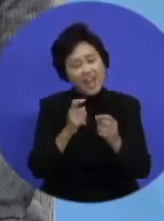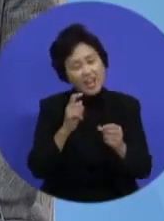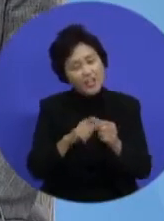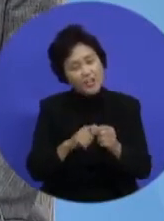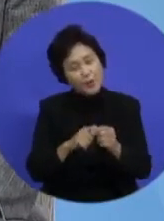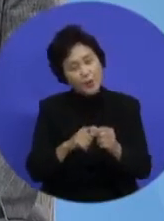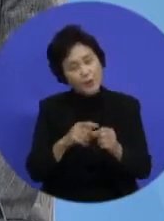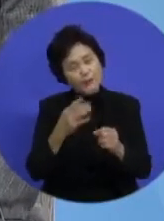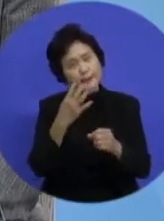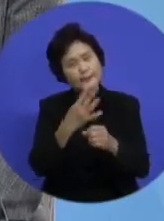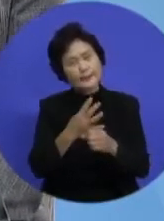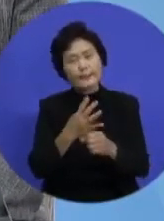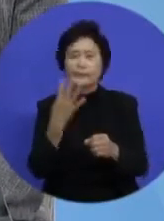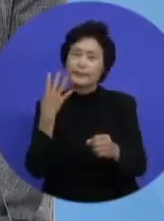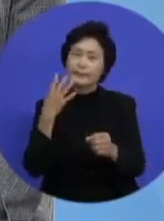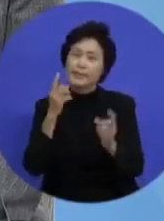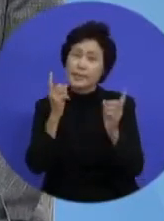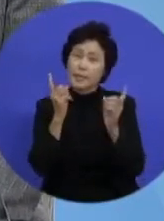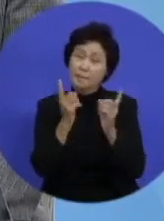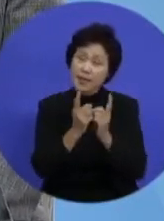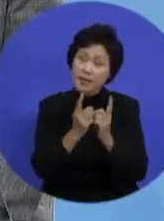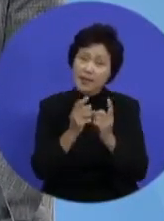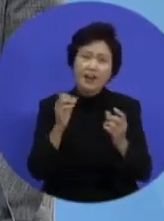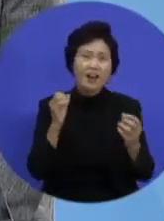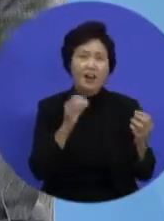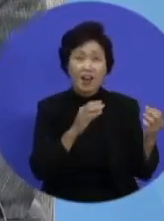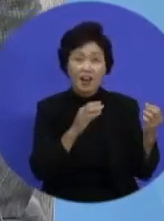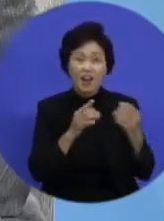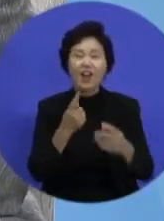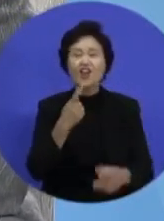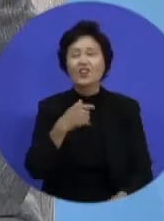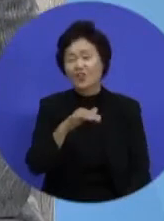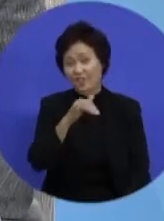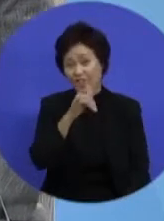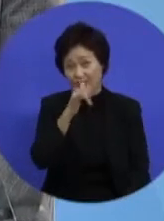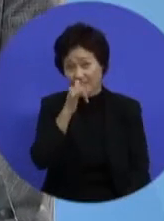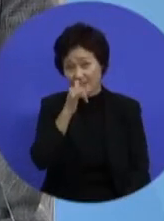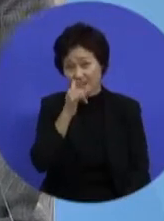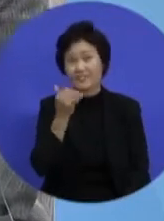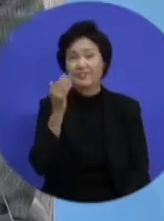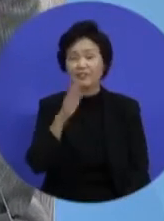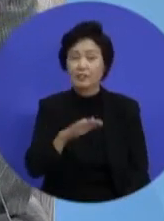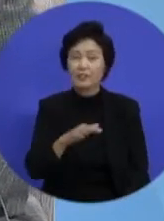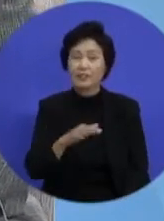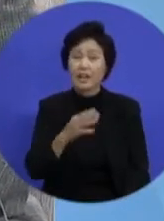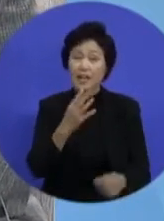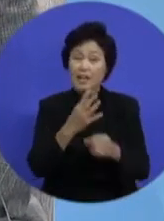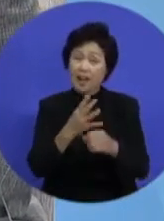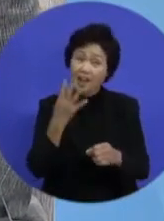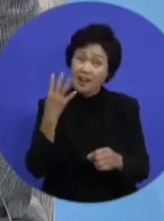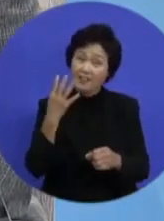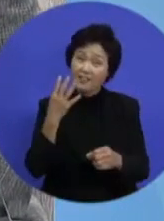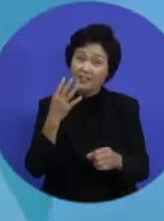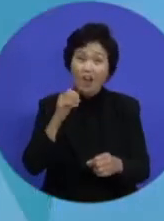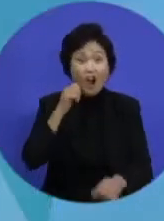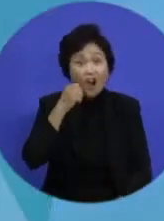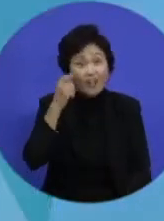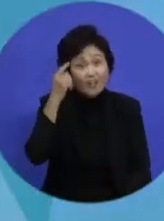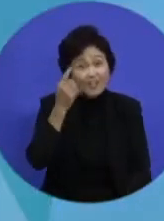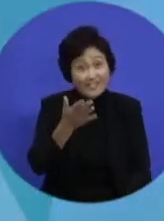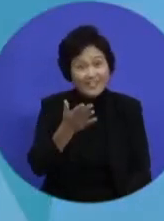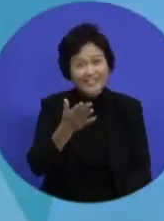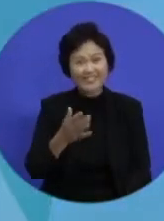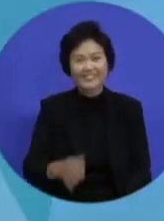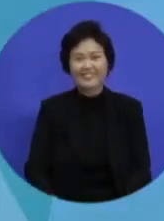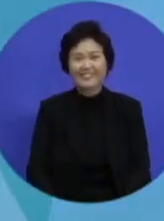이렇게 만나서 얘기를 했었는데 그때 그때만 해도 참 어려웠어요, 그죠? 네, 초창기고 어느 누구나 다 겪는 일들을 또